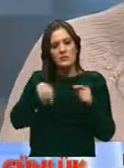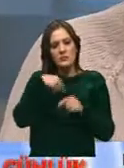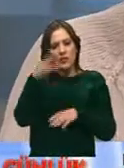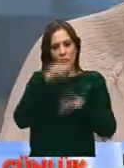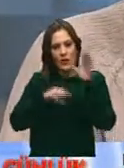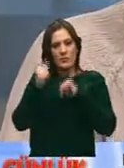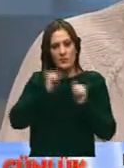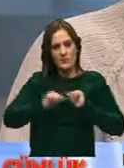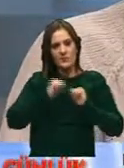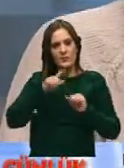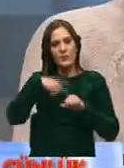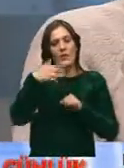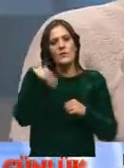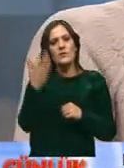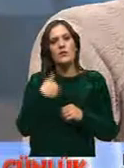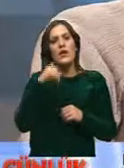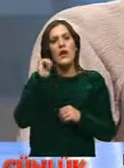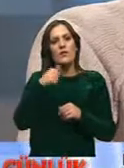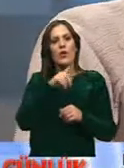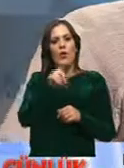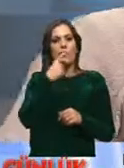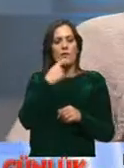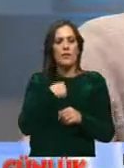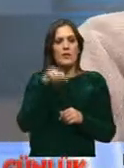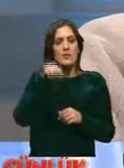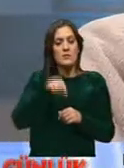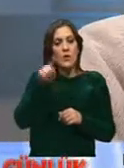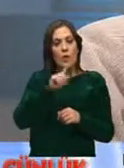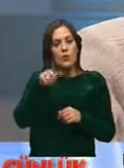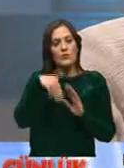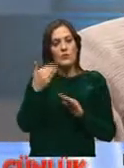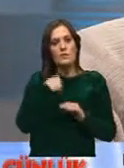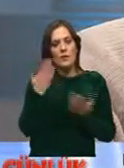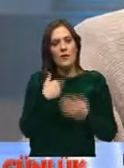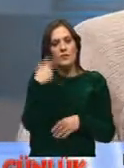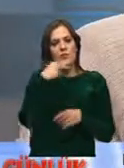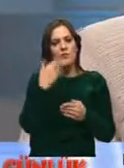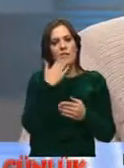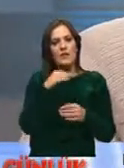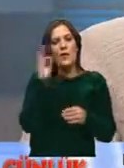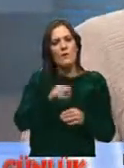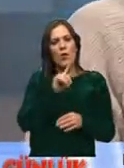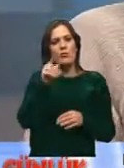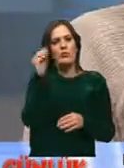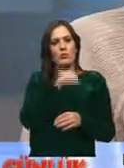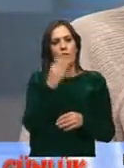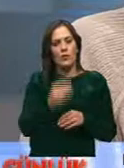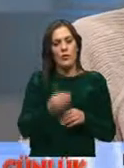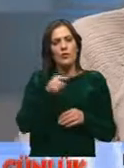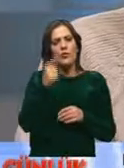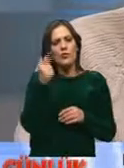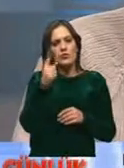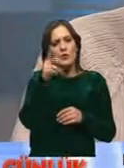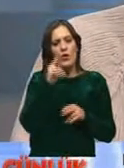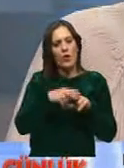vesaire. Bir hafta sonra işte aferin 10 dedi. Şimdi o 10'dan sonra benim artık müzik dersim hep 10 oldu. Güzel. Şimdi bu küçük bir